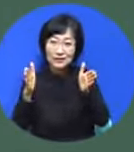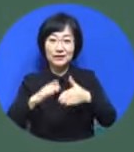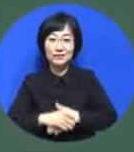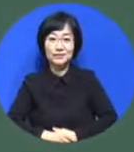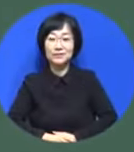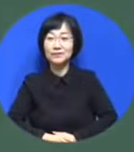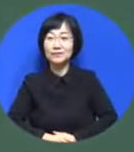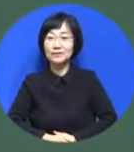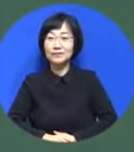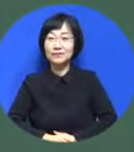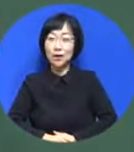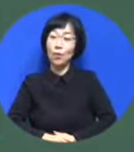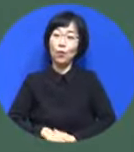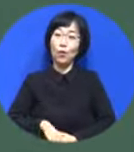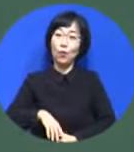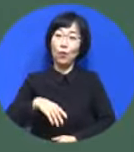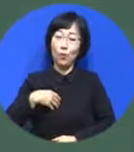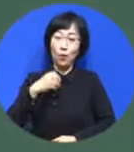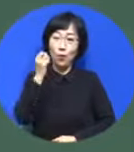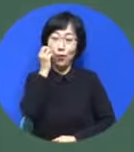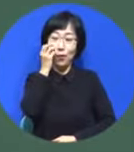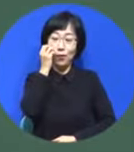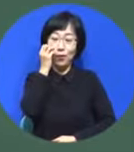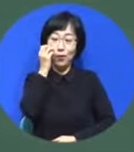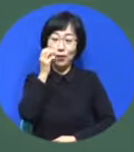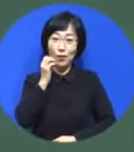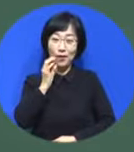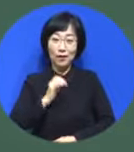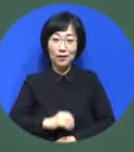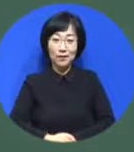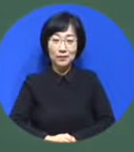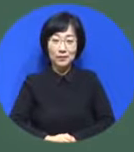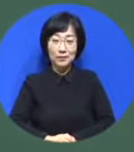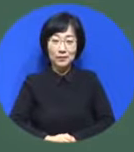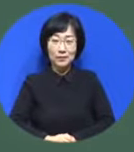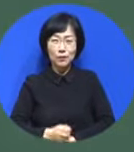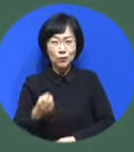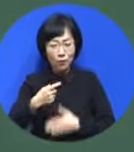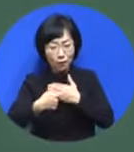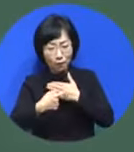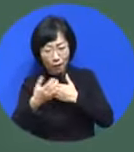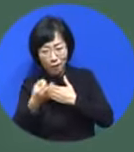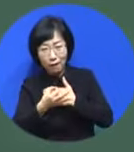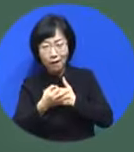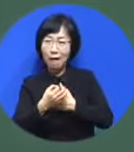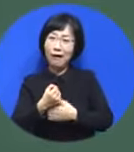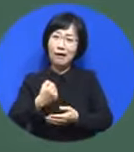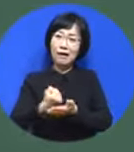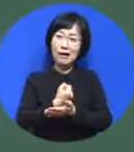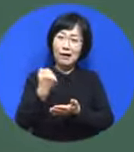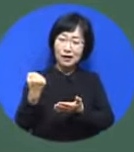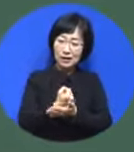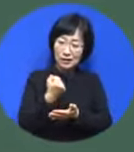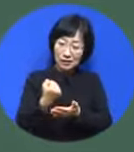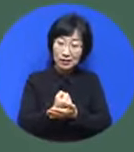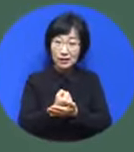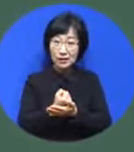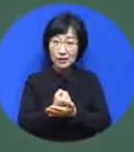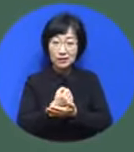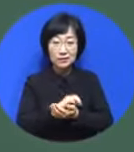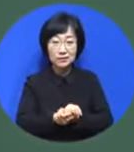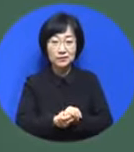보면 절묘하기도 하죠. And it's also quite exquisite. 어떻게 보면 참 안타깝죠. But also, it's very sad. 자,